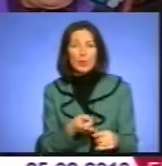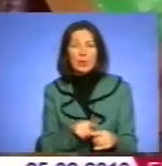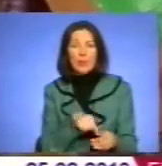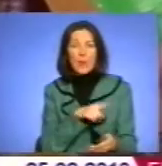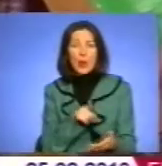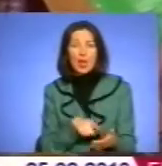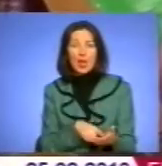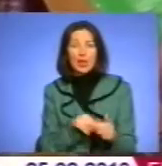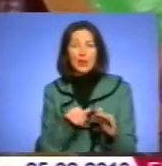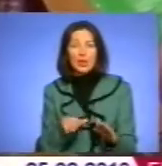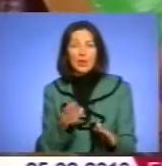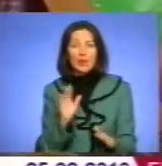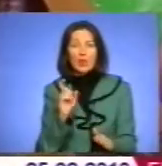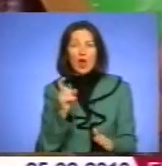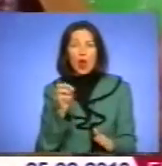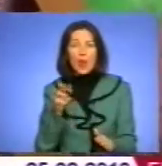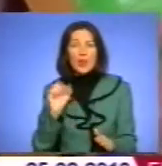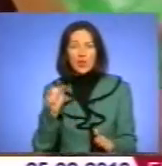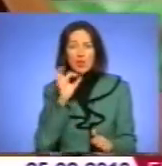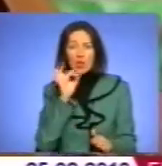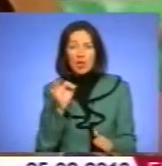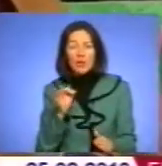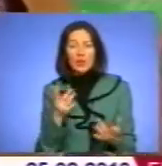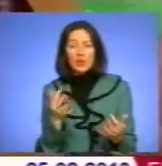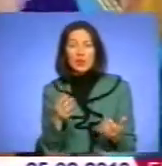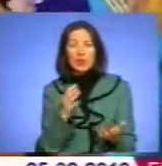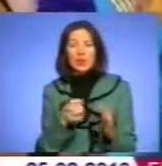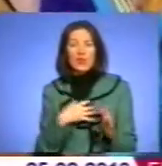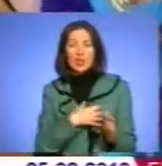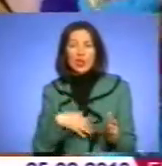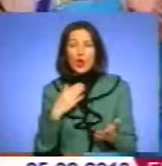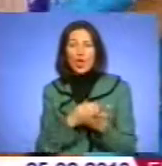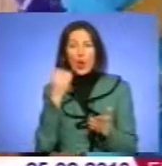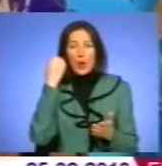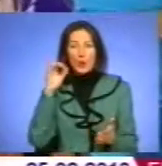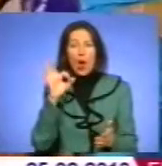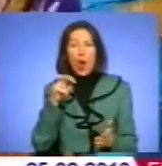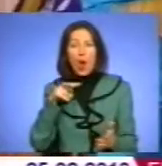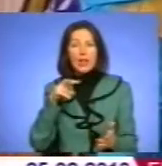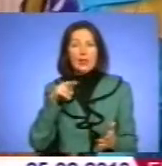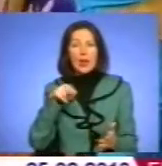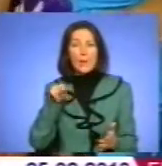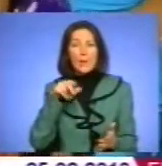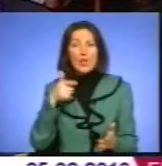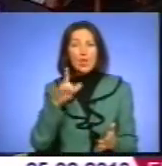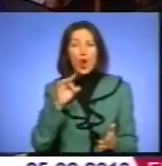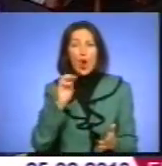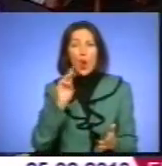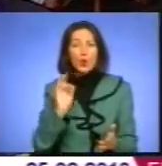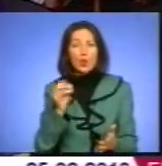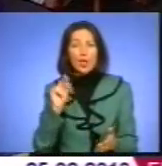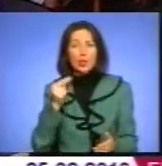вирішити. Валентин Хоптян наголосив, наскільки знаковою є перемога Олени Підгрушної на чемпіонаті світу з біатлону.